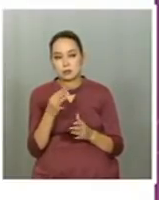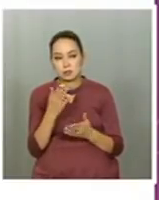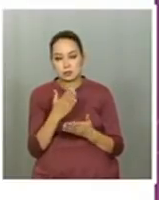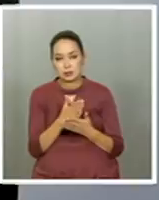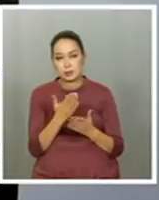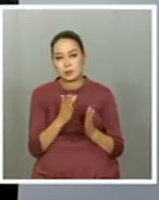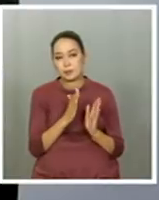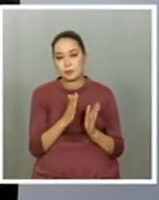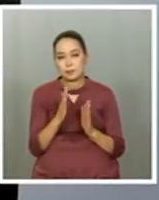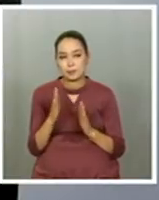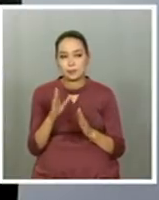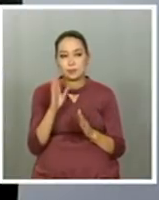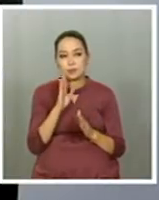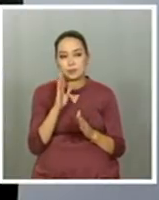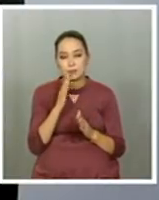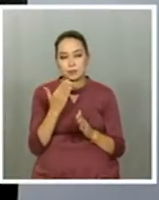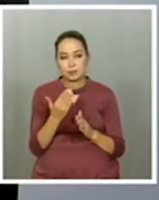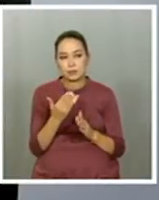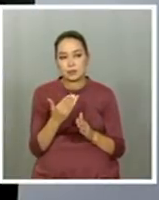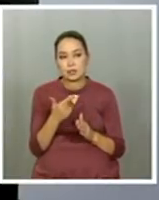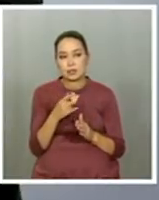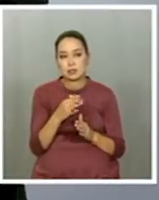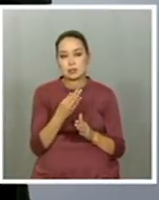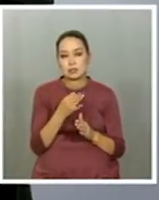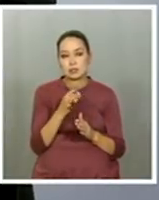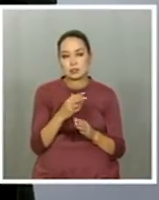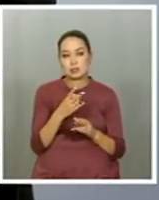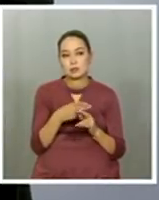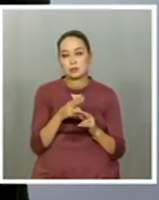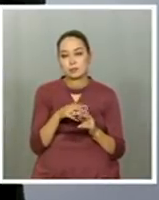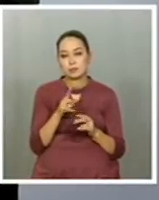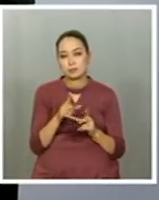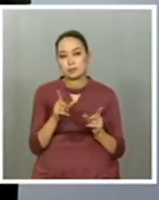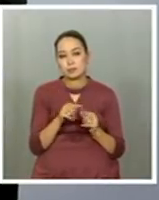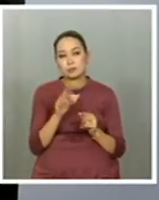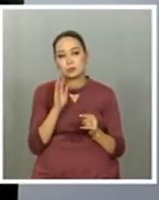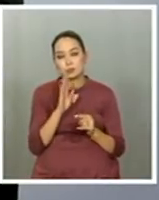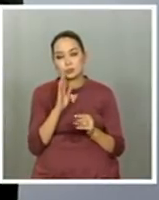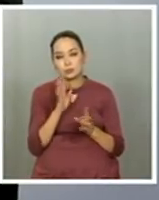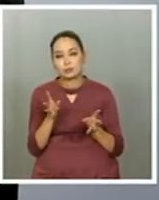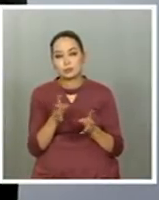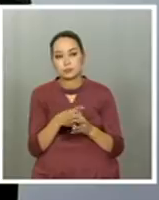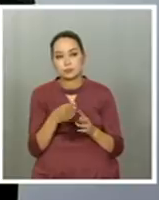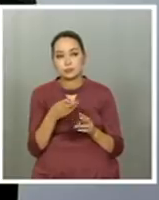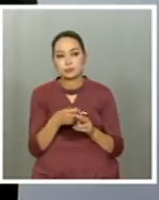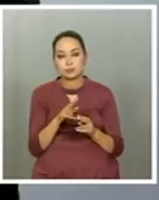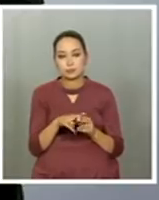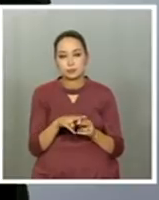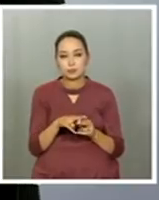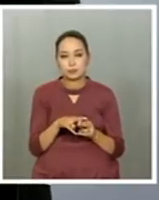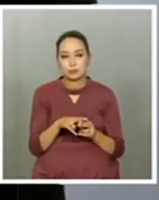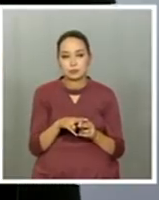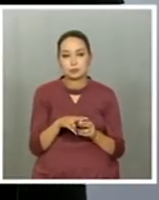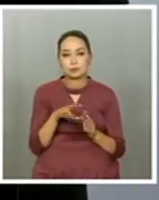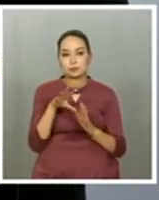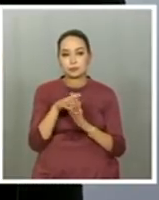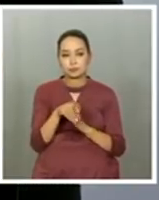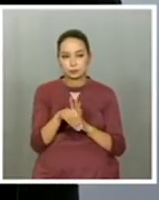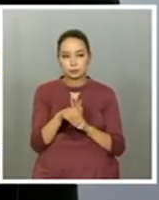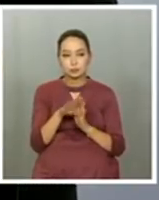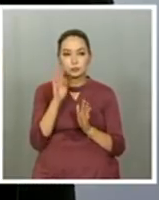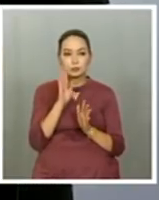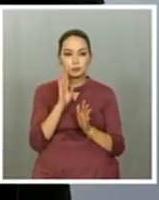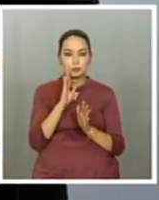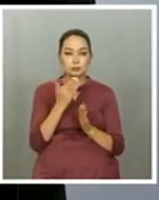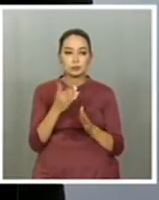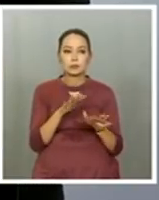сутектерінің орнын, егер біз азот қышқылмен әрекеттестіретін болсақ, онда осы гидроксотоп құрамындағы сутектердің